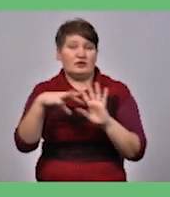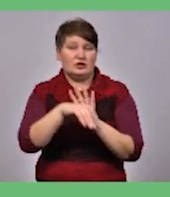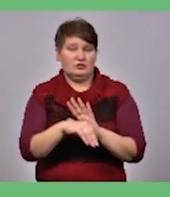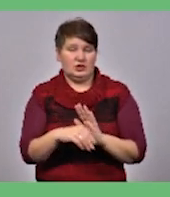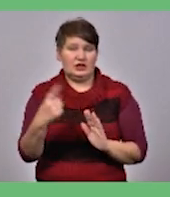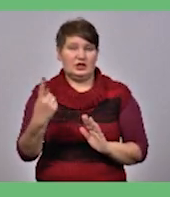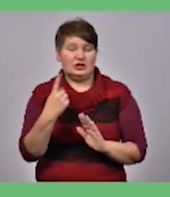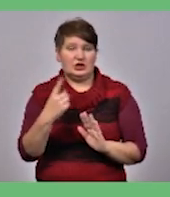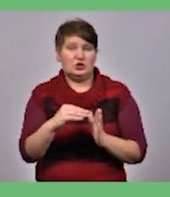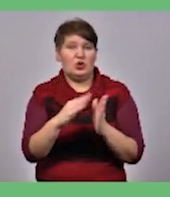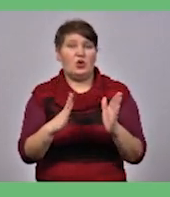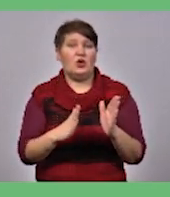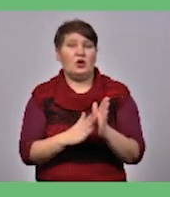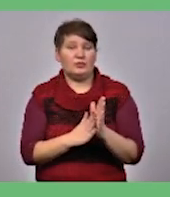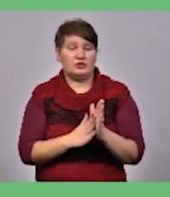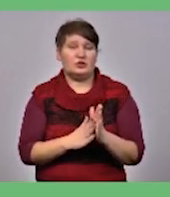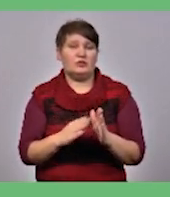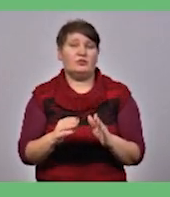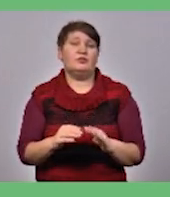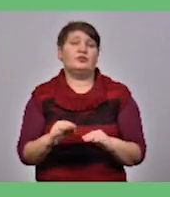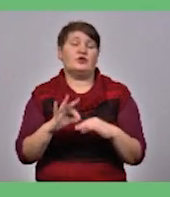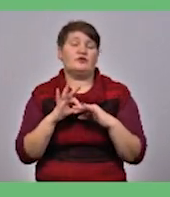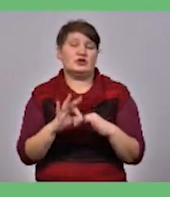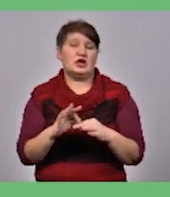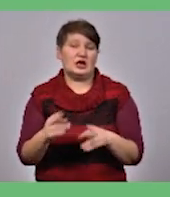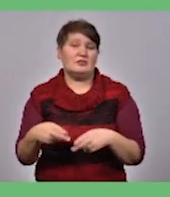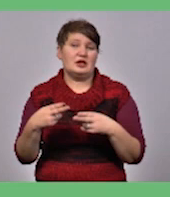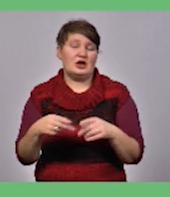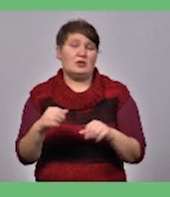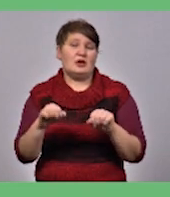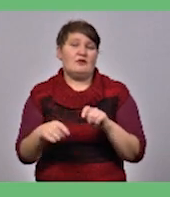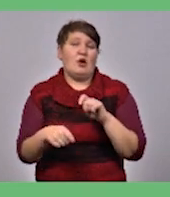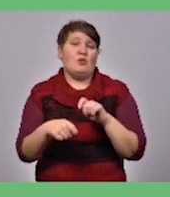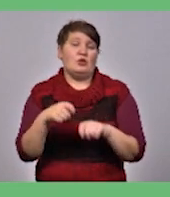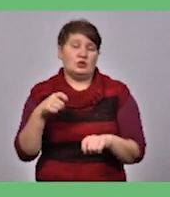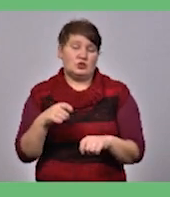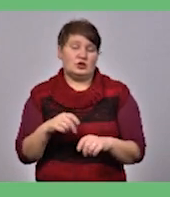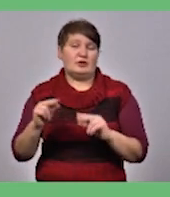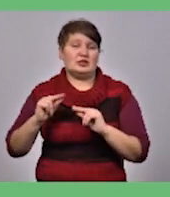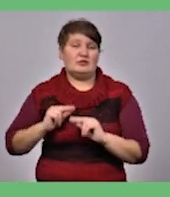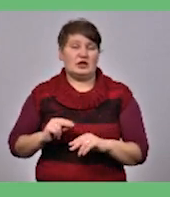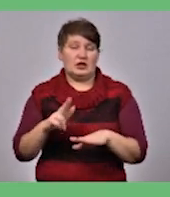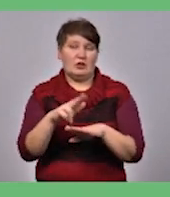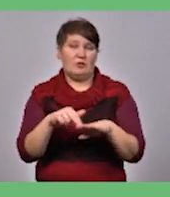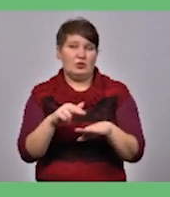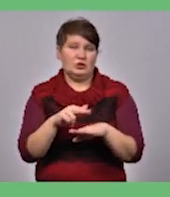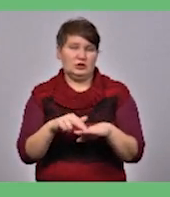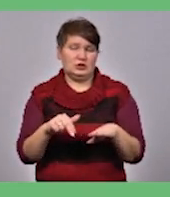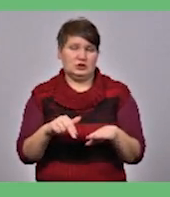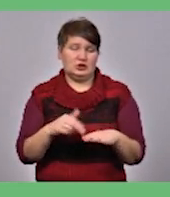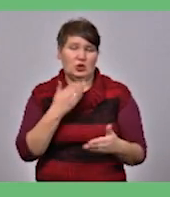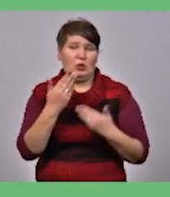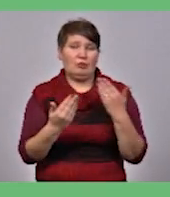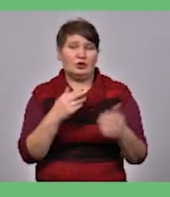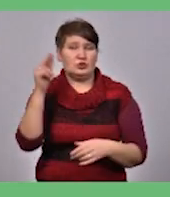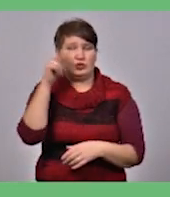обліку заяв і повідомлень про вчинення кримінальних правопорушення та інші події. Наразі працівники поліції опитують учнів,